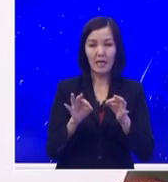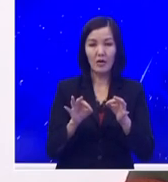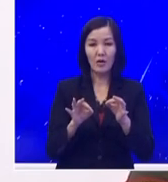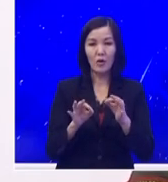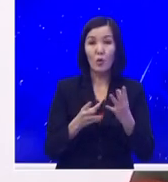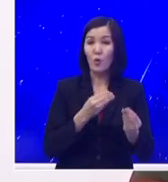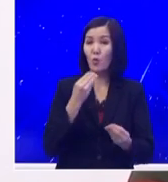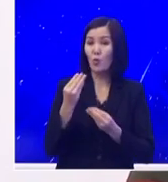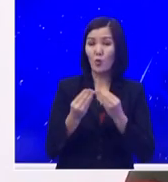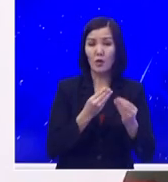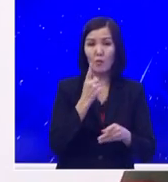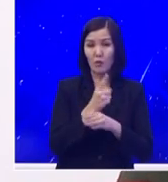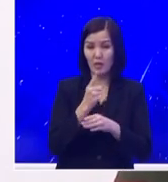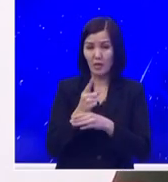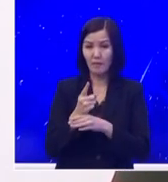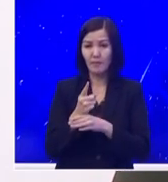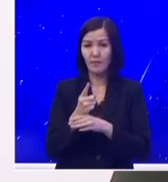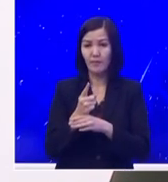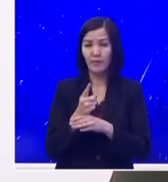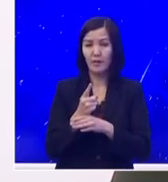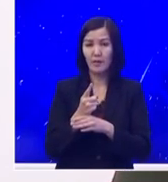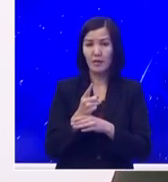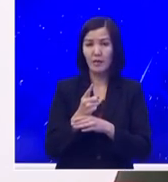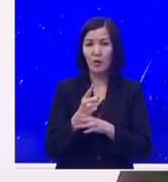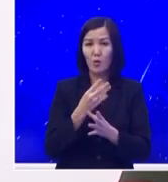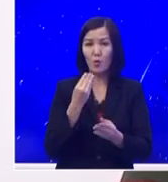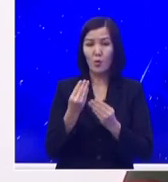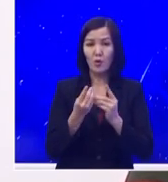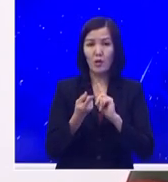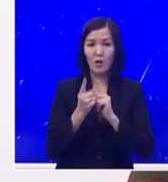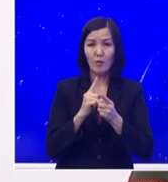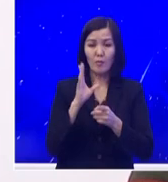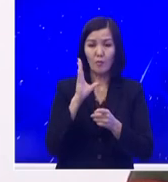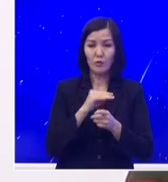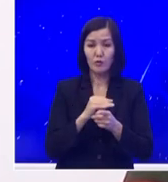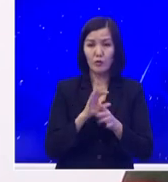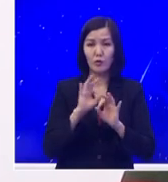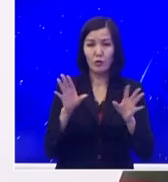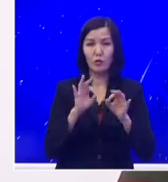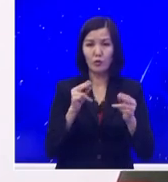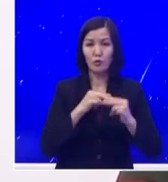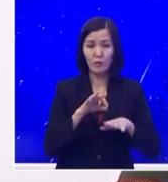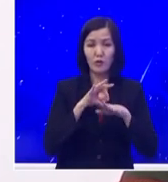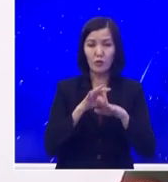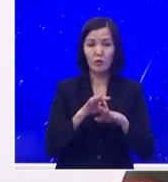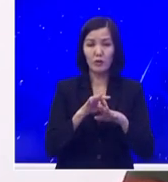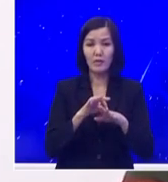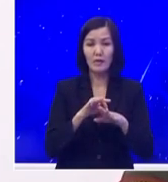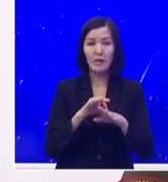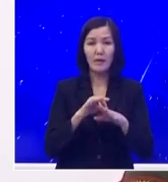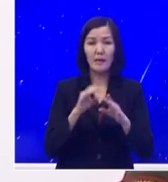сіріңкемен ойнамауын, сіріңке өрттің тілсіз жауға келіп соғатындығын барлық түсіндірме жұмыстары жүргізіп тұрады. Және де осы